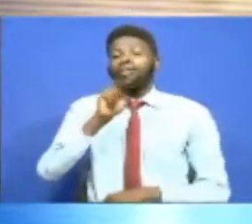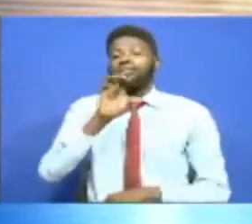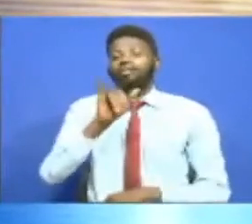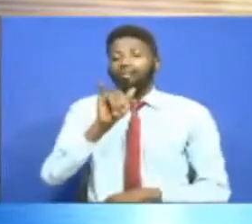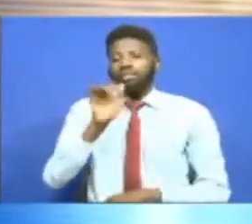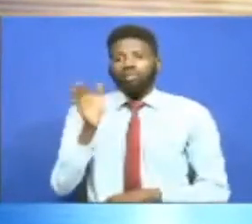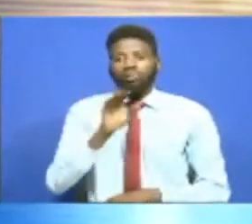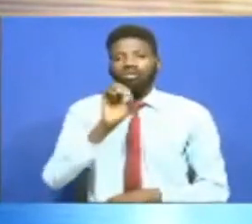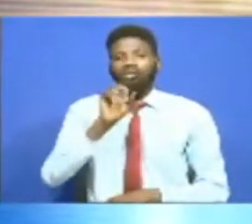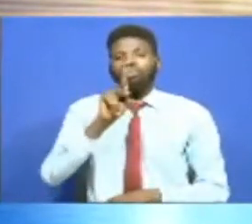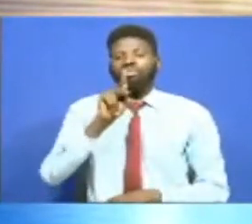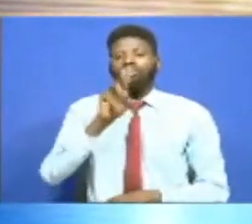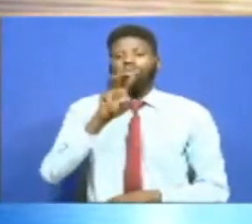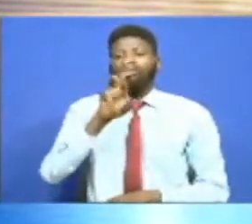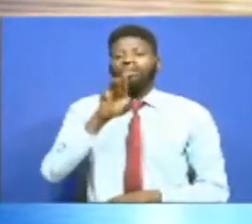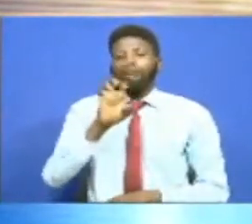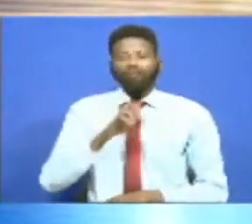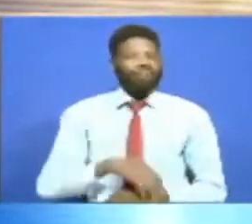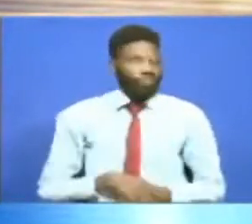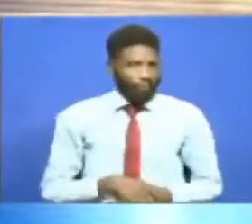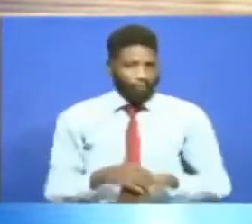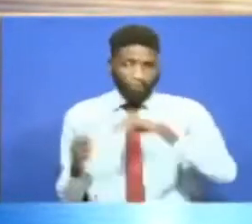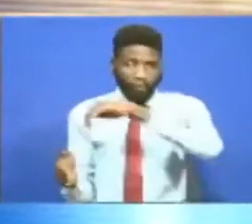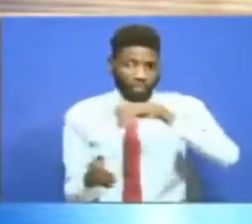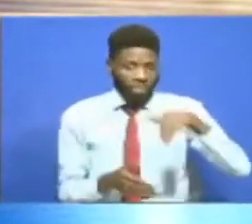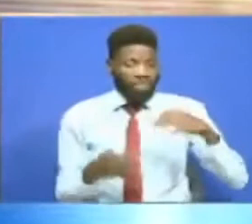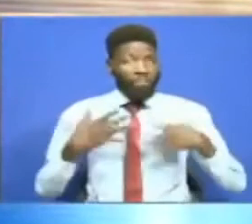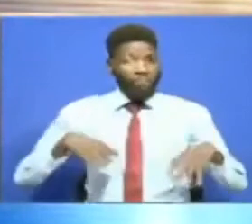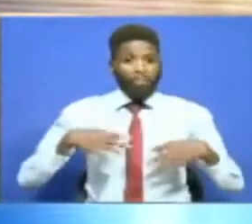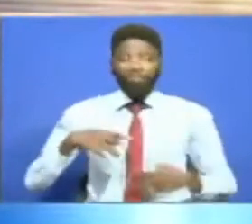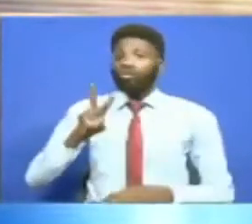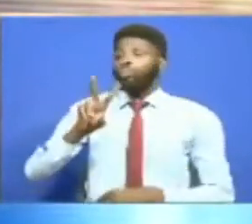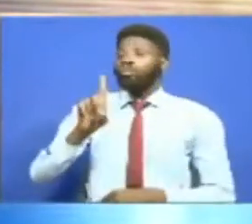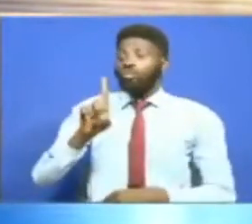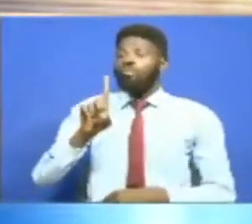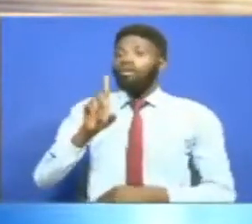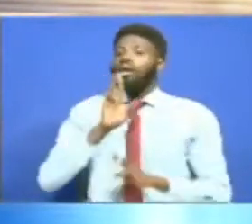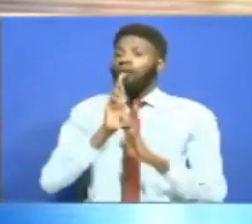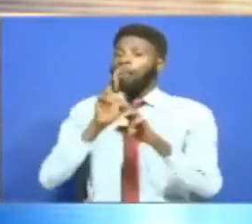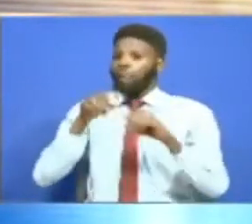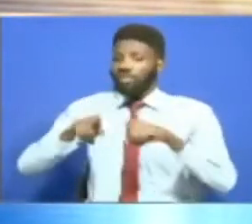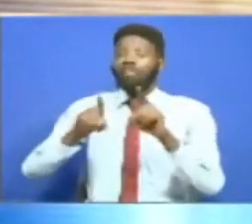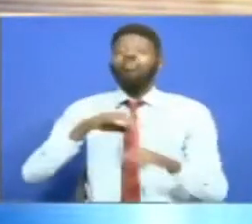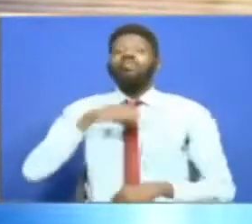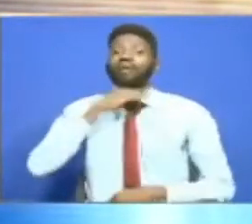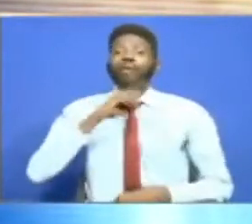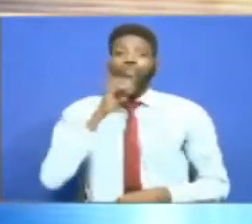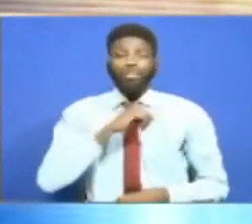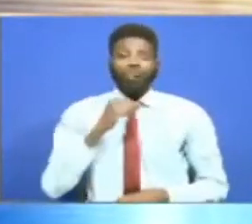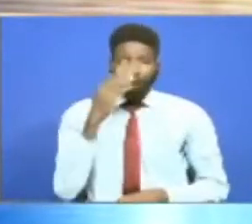KBC Channel 1 News. Na basi tukianza ni kwamba watu 21 zaidi wameripotiwa kufariki kutokana na